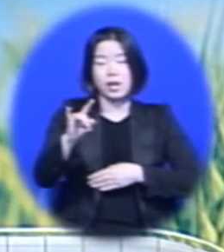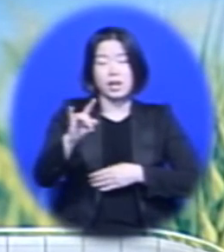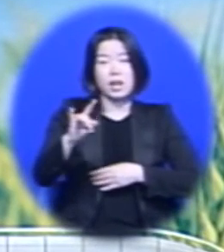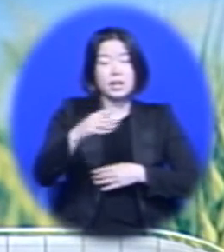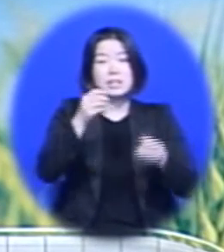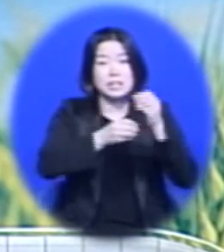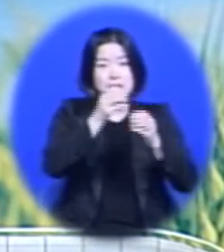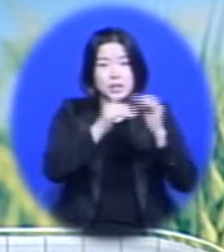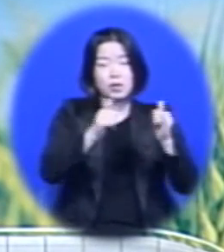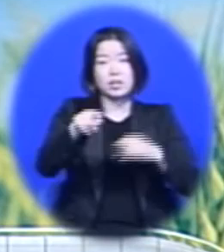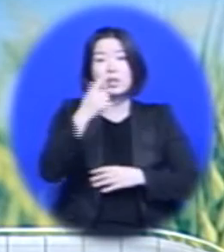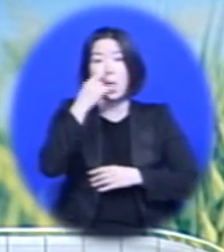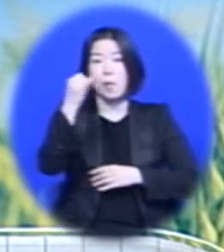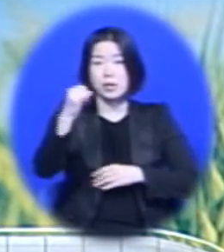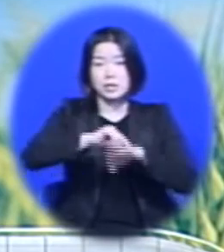이해할 수 있겠습니까?